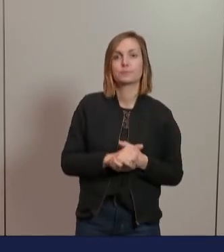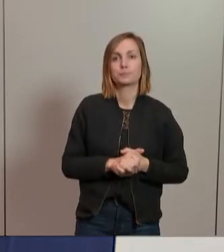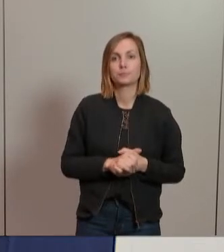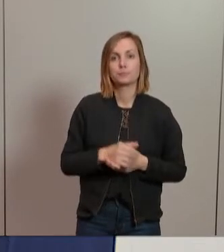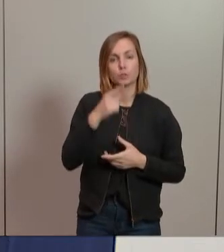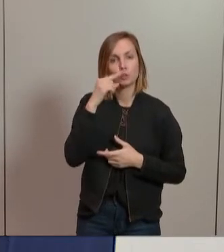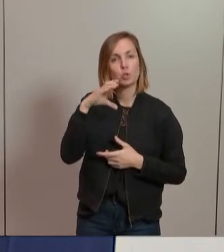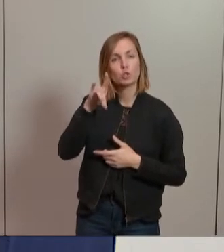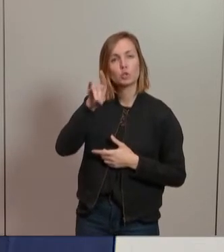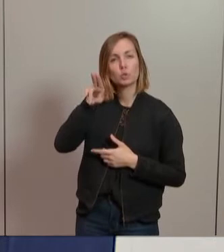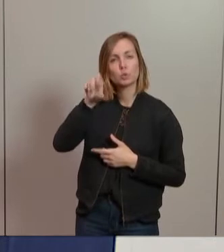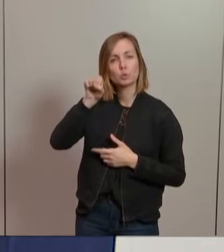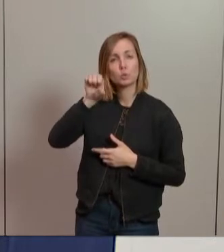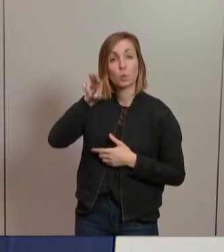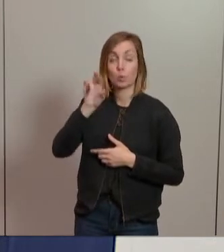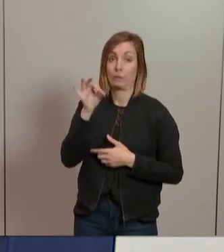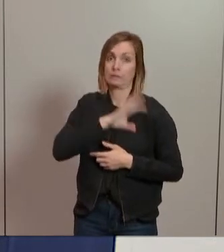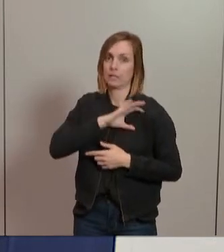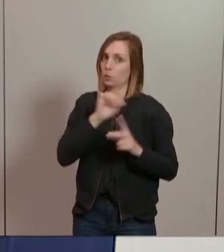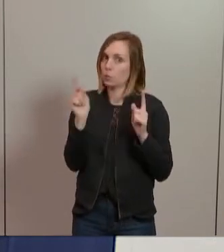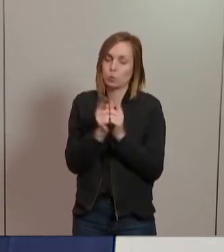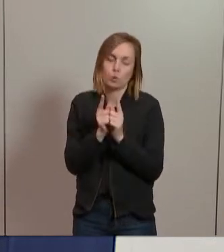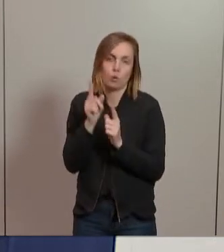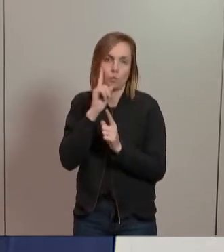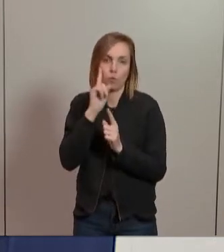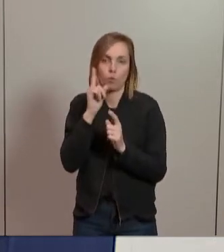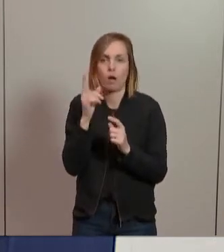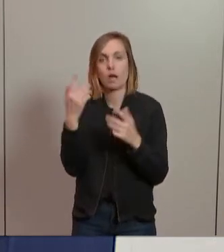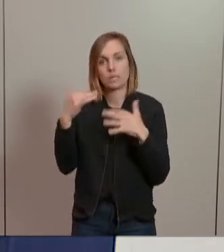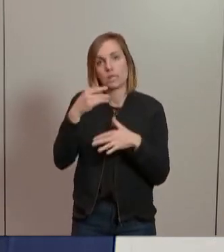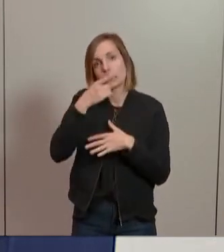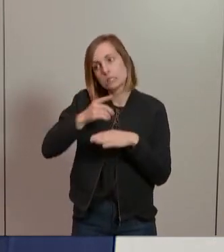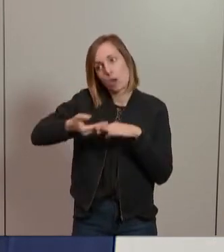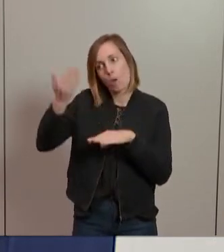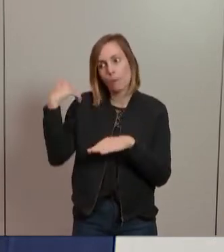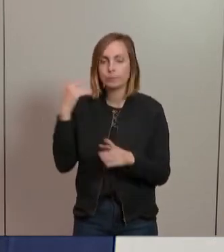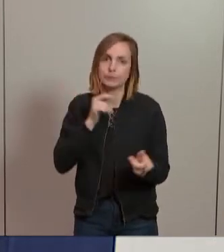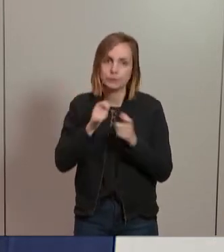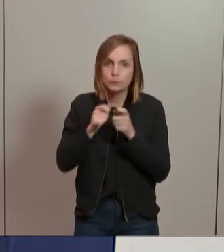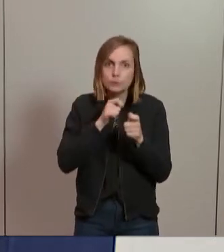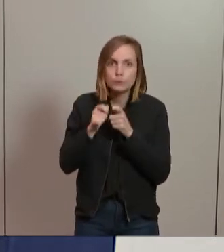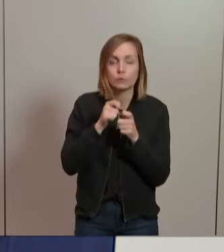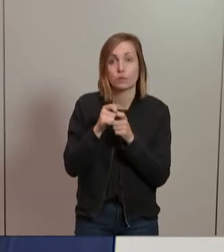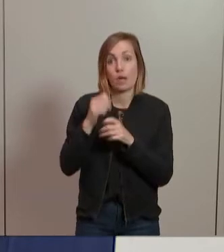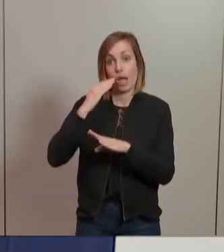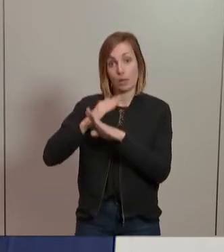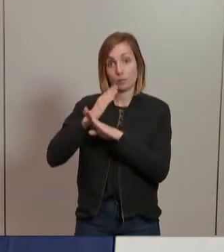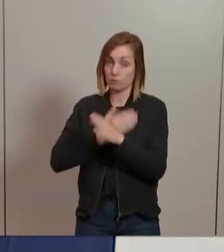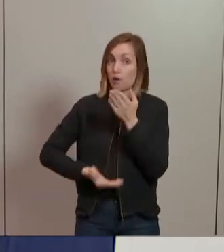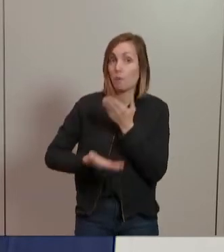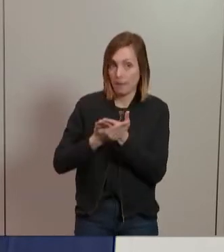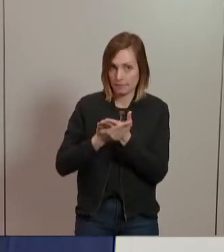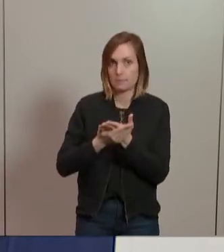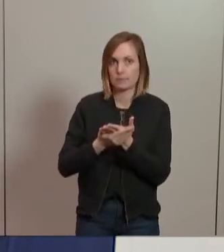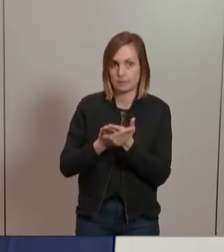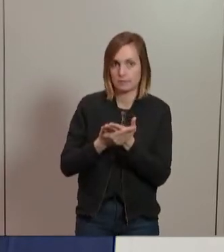Oui, alors je vais faire court puisque c'est une délibération qu'on a passée déjà en décembre. Donc celle-ci va annuler et remplacer cette